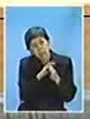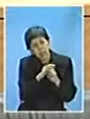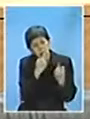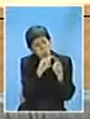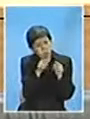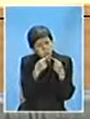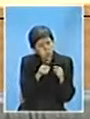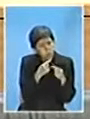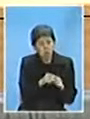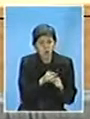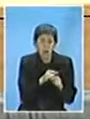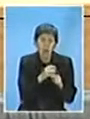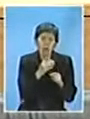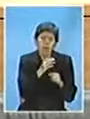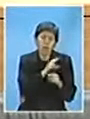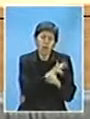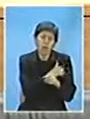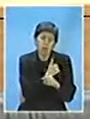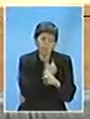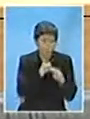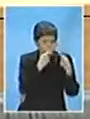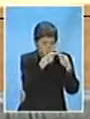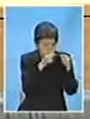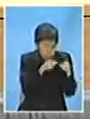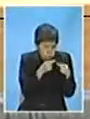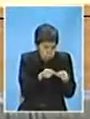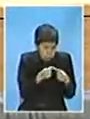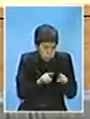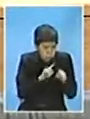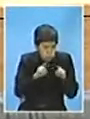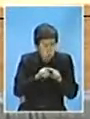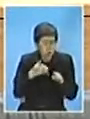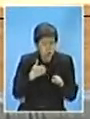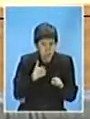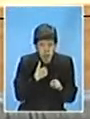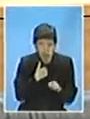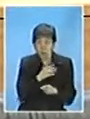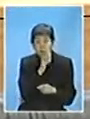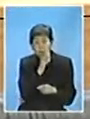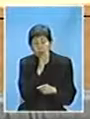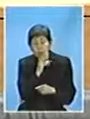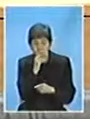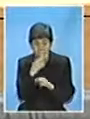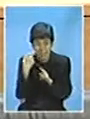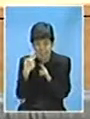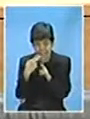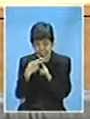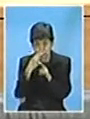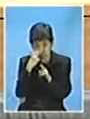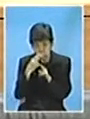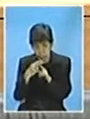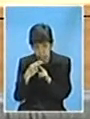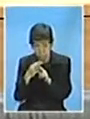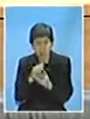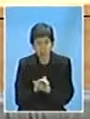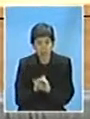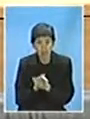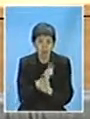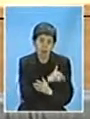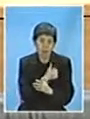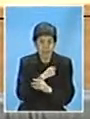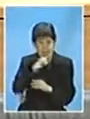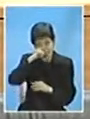ายคือแพทย์แผนไทยนี่มีความแตกต่างกันมากแล้วก็เมื่อดูจากรายชื่อของแพทย์แผนไทย